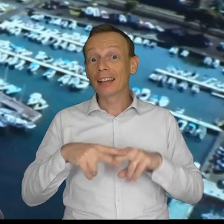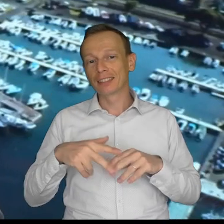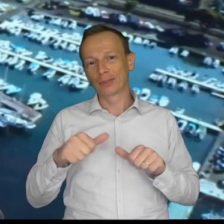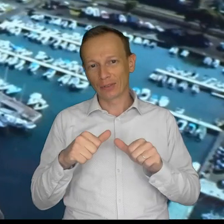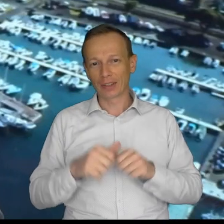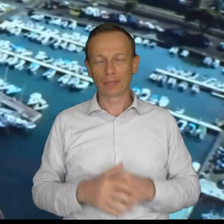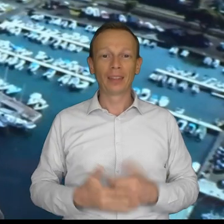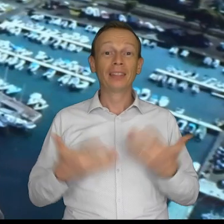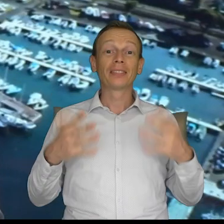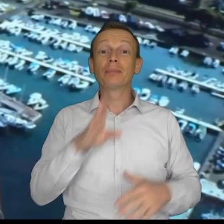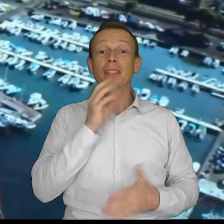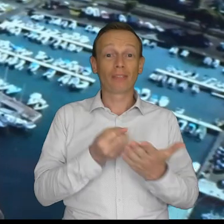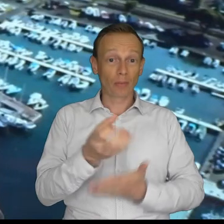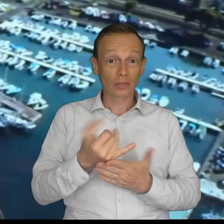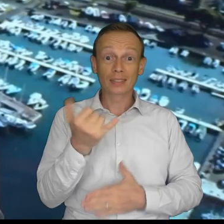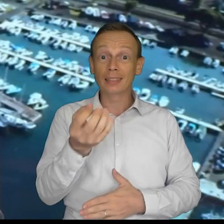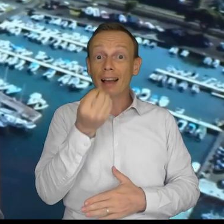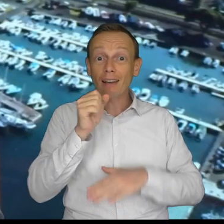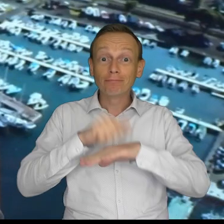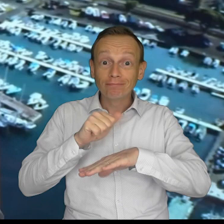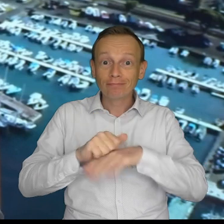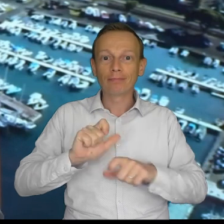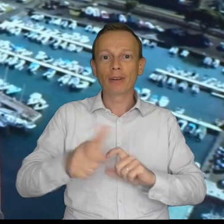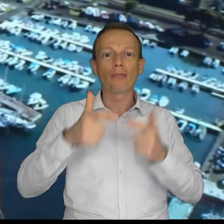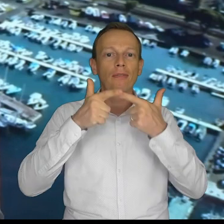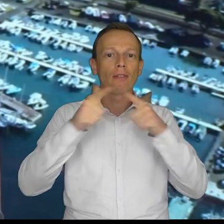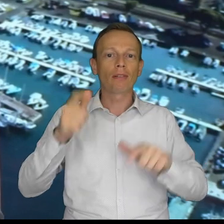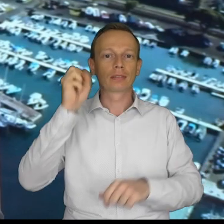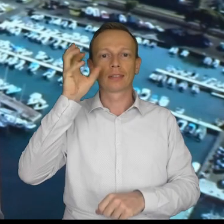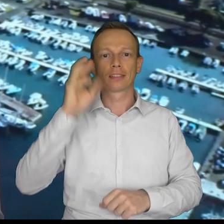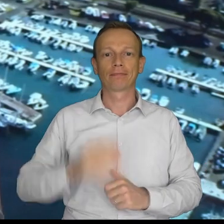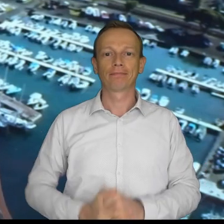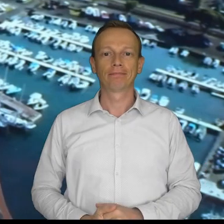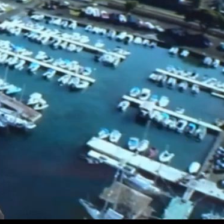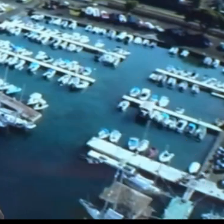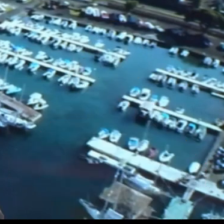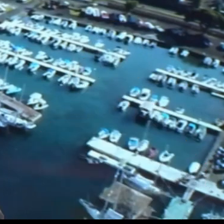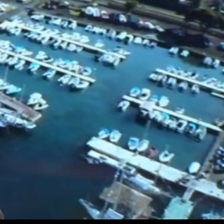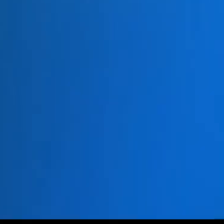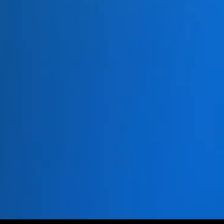à faire et c'est la fin de ce flash. Si vous êtes à table, bon appétit. À tout de suite pour votre journal en Réau Traiti.